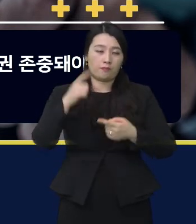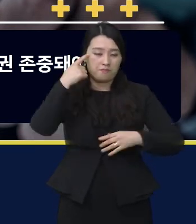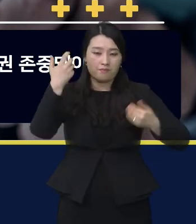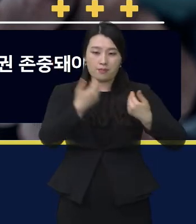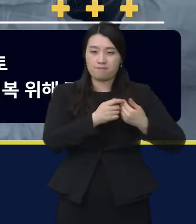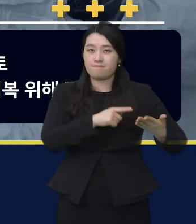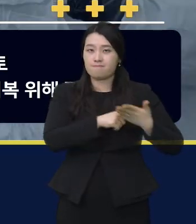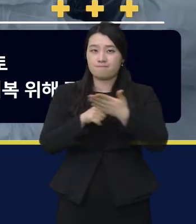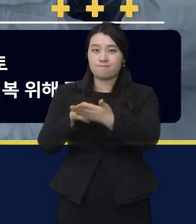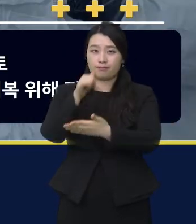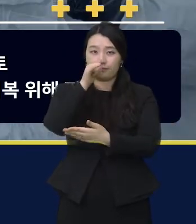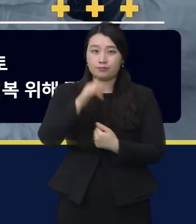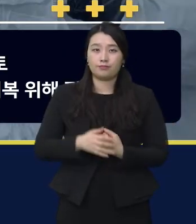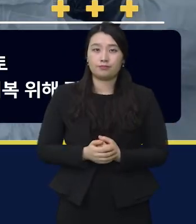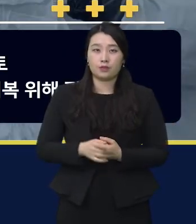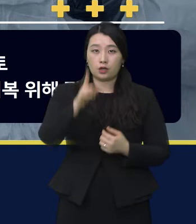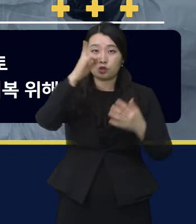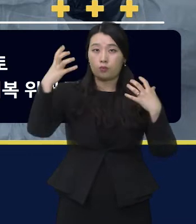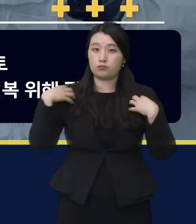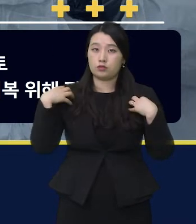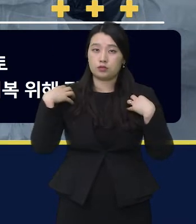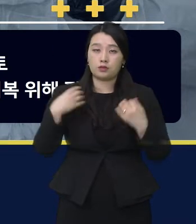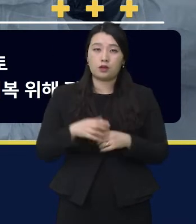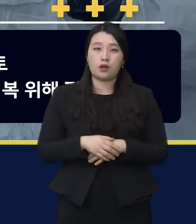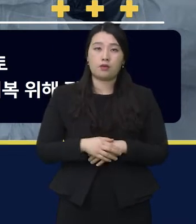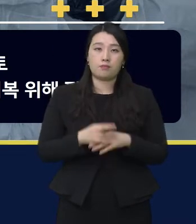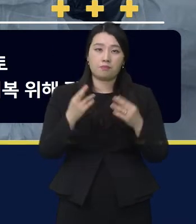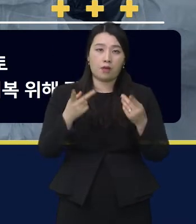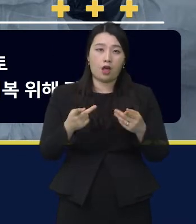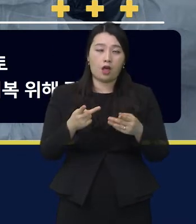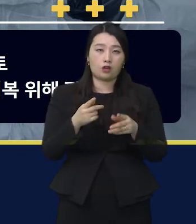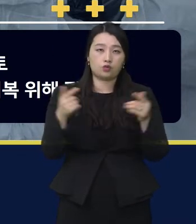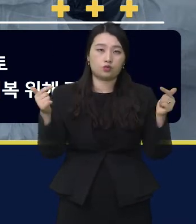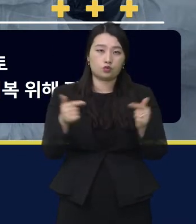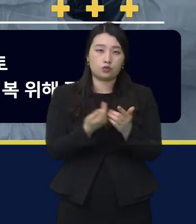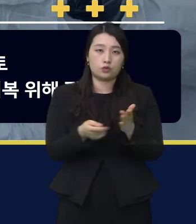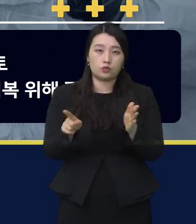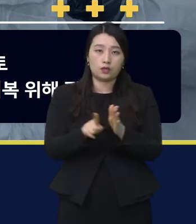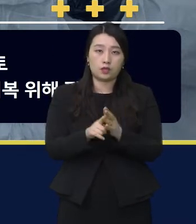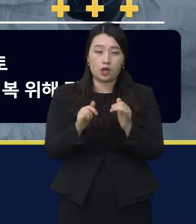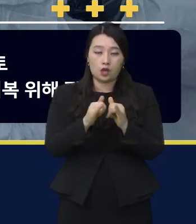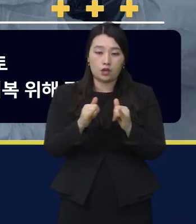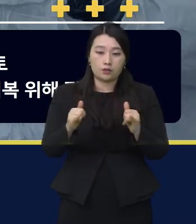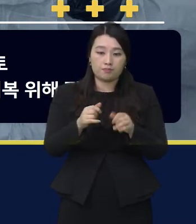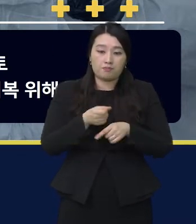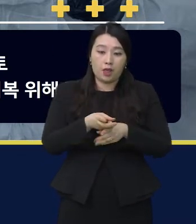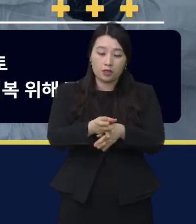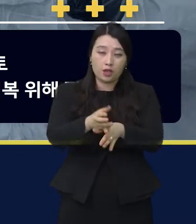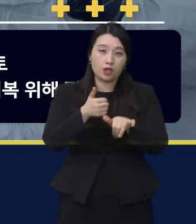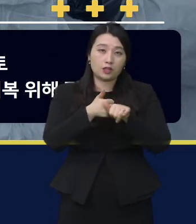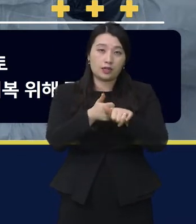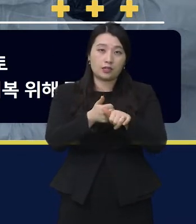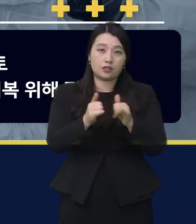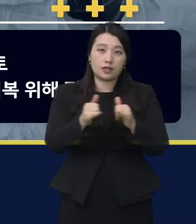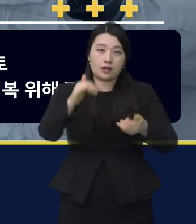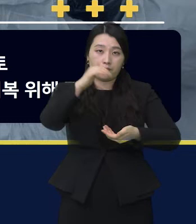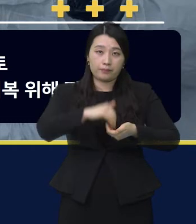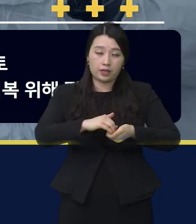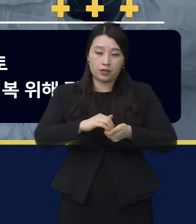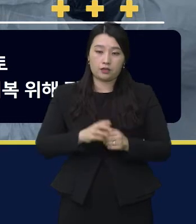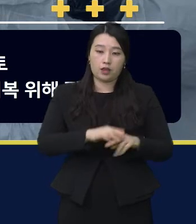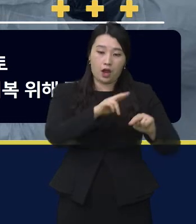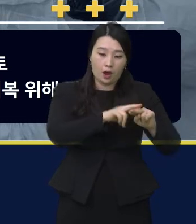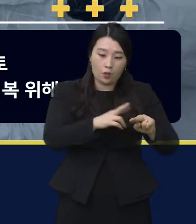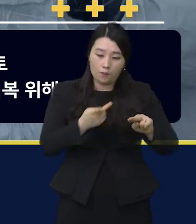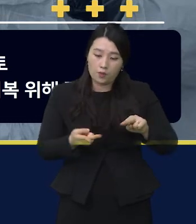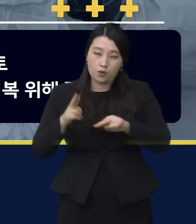정부는 방역 공백을 해소하기 위해서 단위면적당 이 논쟁의 안과 한칸 띄우기 등 미 찝 또